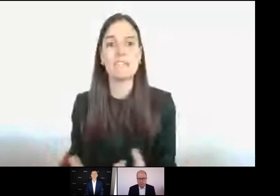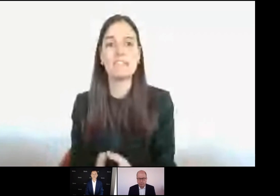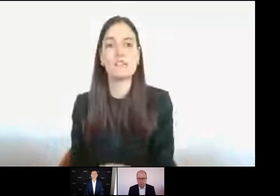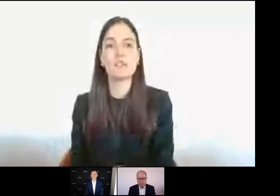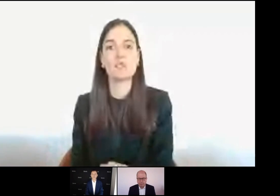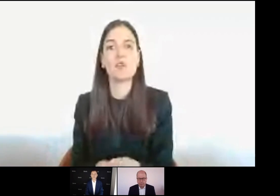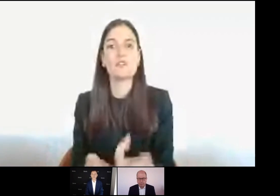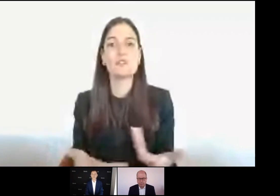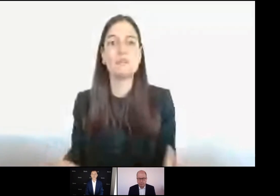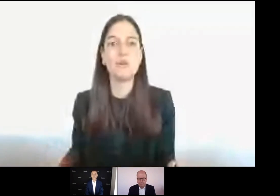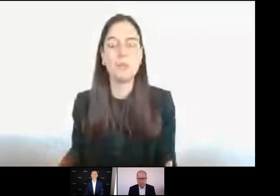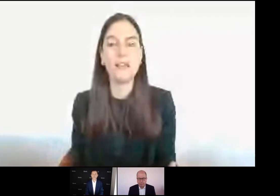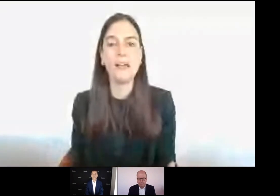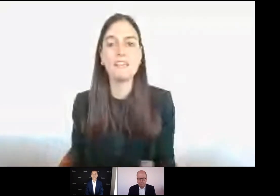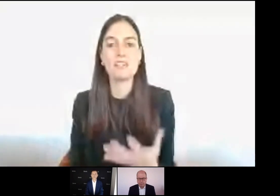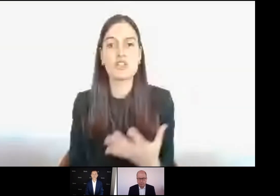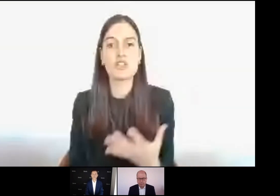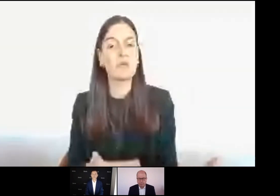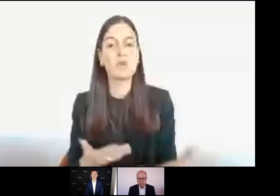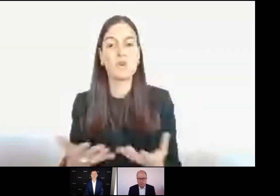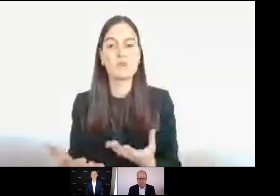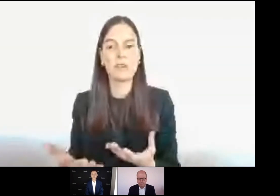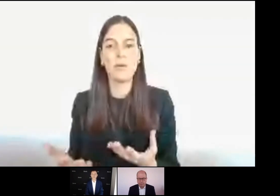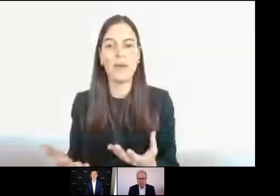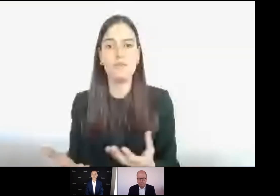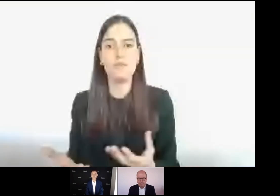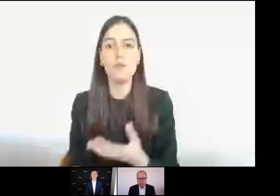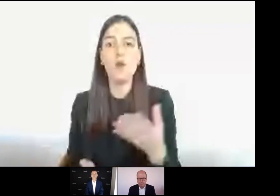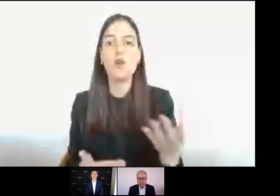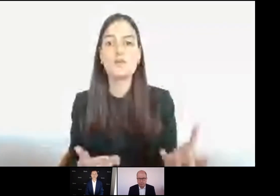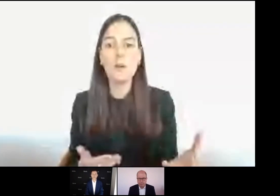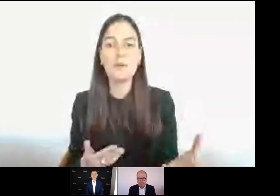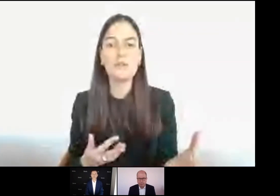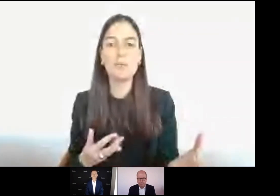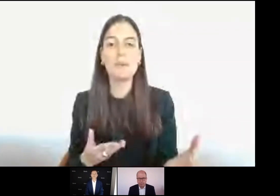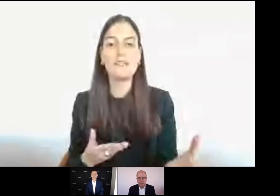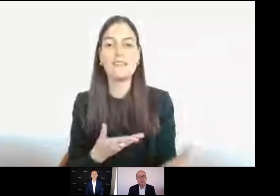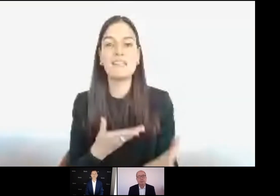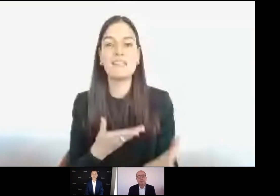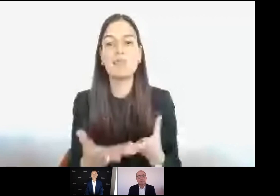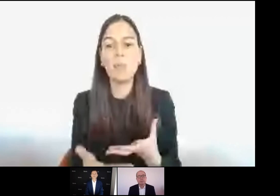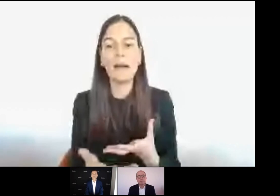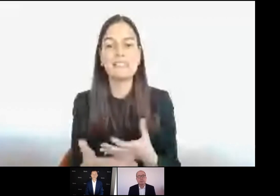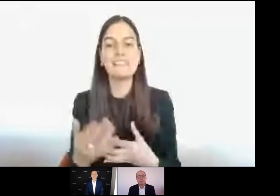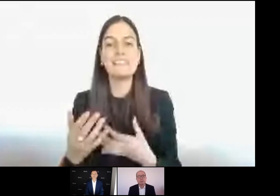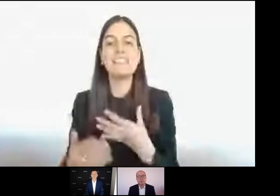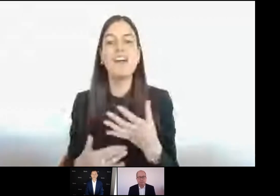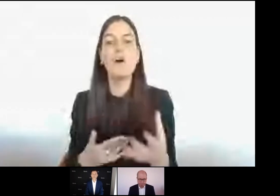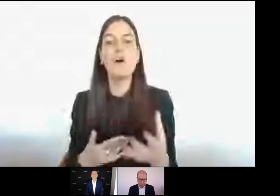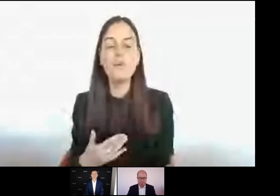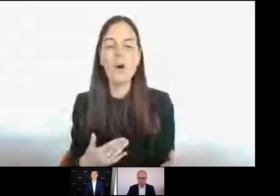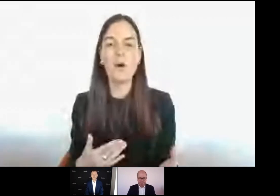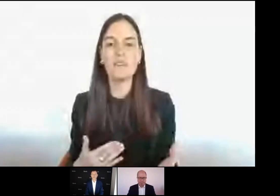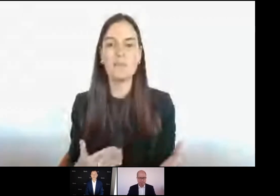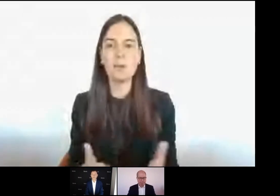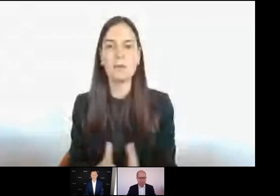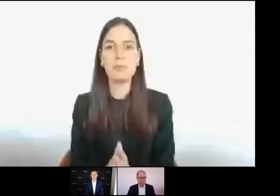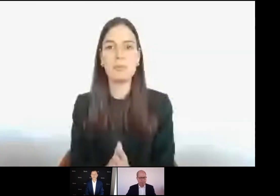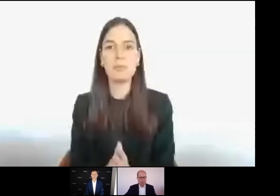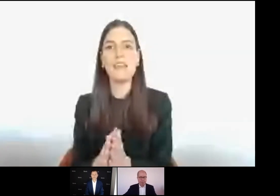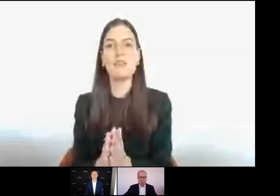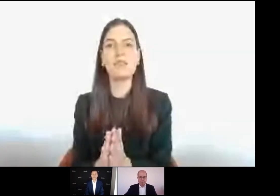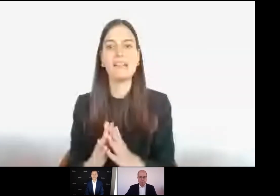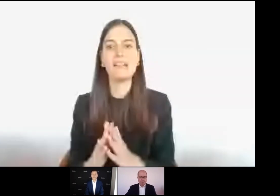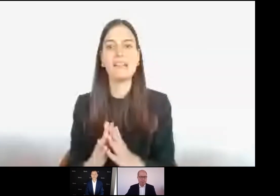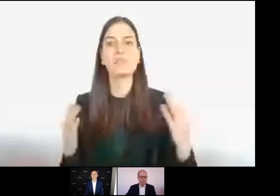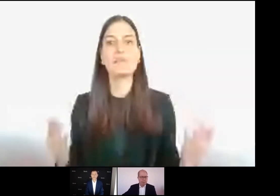transmission. C'est-à-dire que je transmets le bien. Déjà, je peux le transmettre, on l'a vu, soit en pleine propriété, pour partie ou en